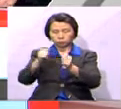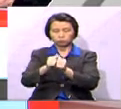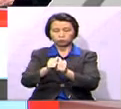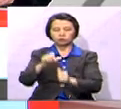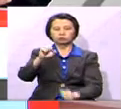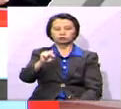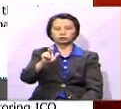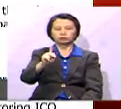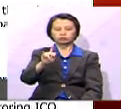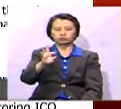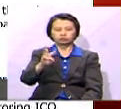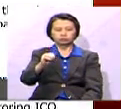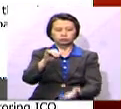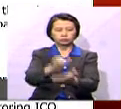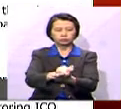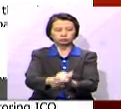itu.